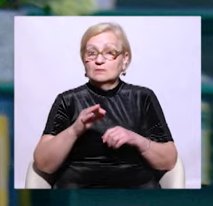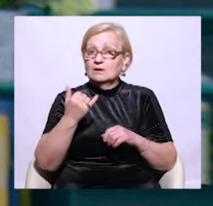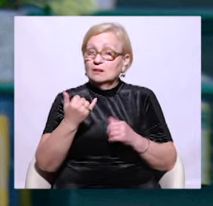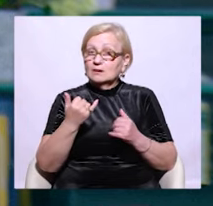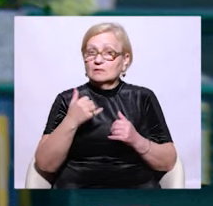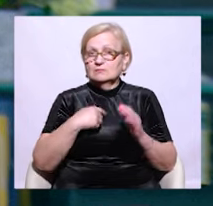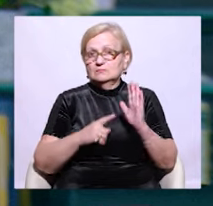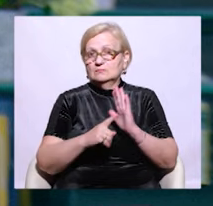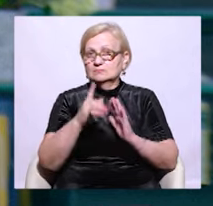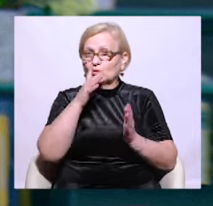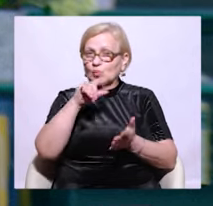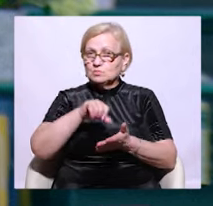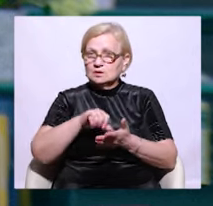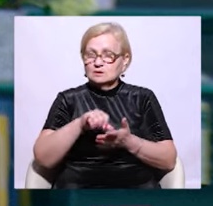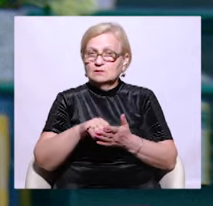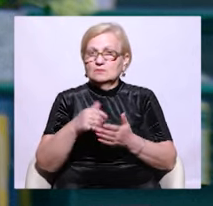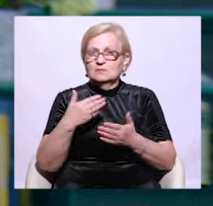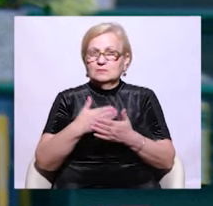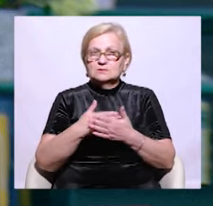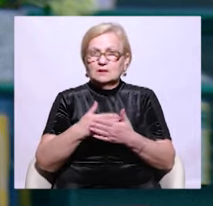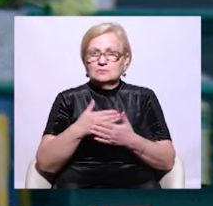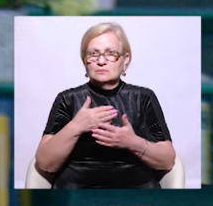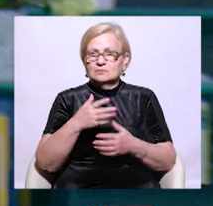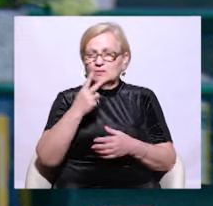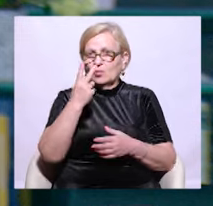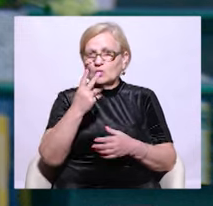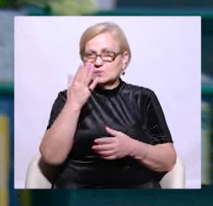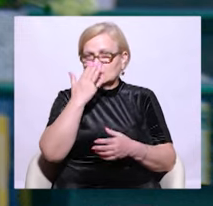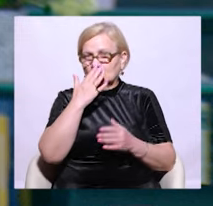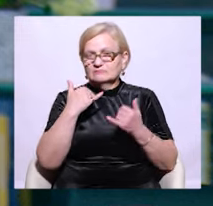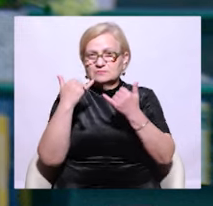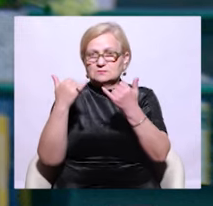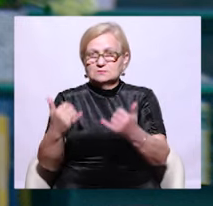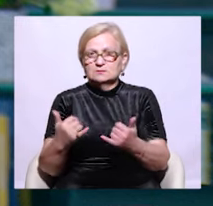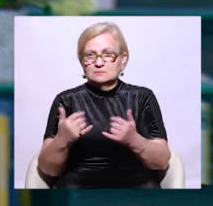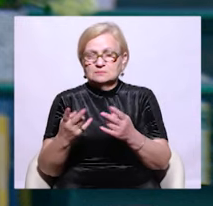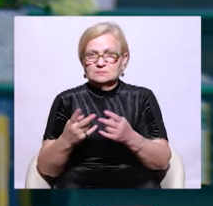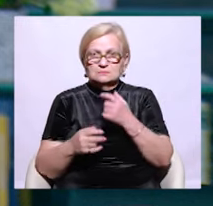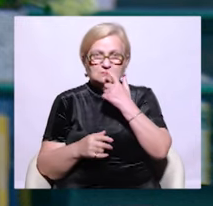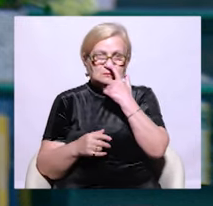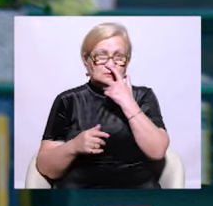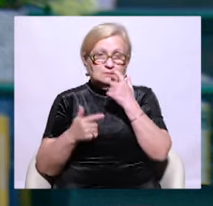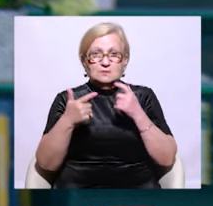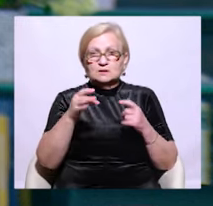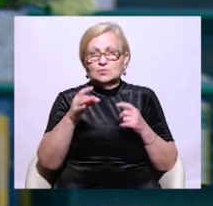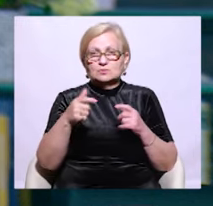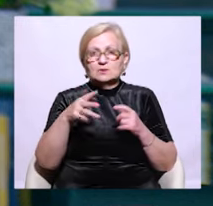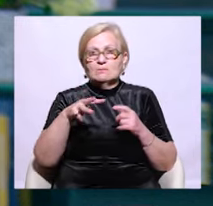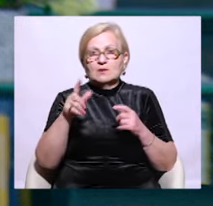დრო, რომ დაახლოებით ორი გაკვეთილი დაუთმოთ ჩვენ გიორგი